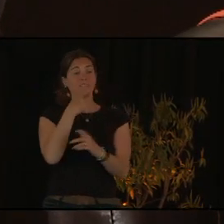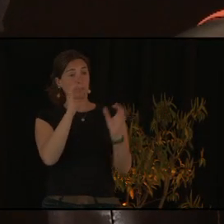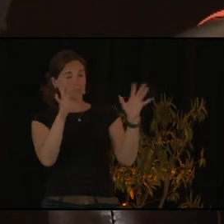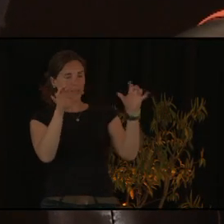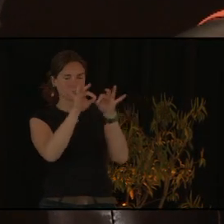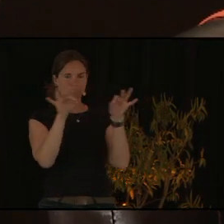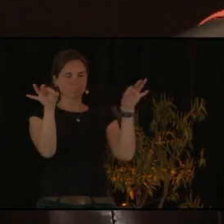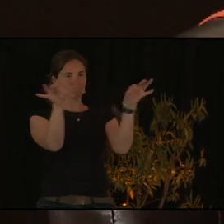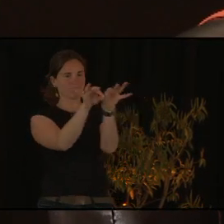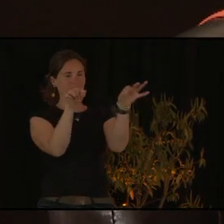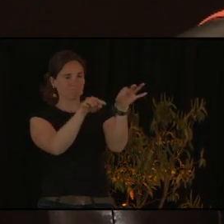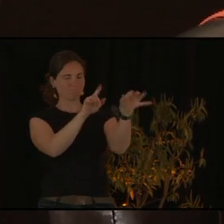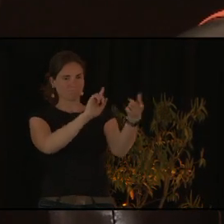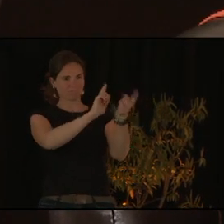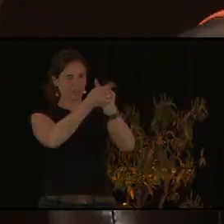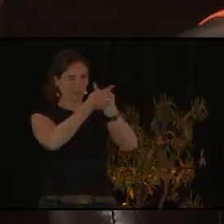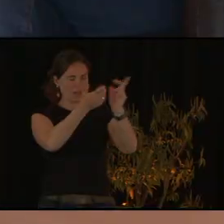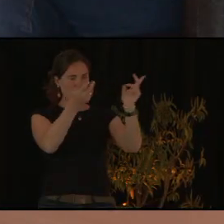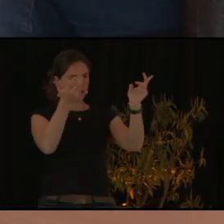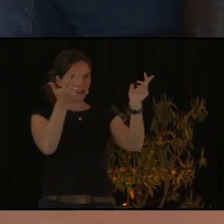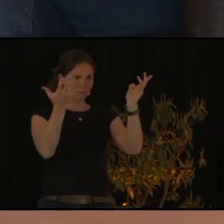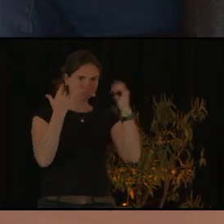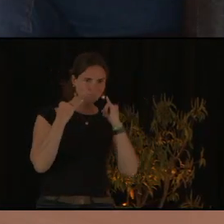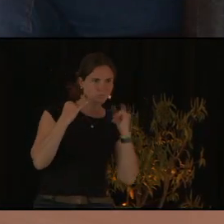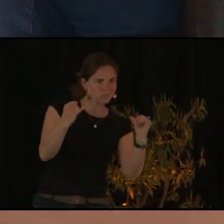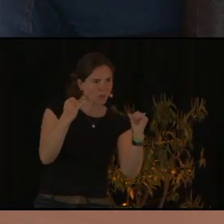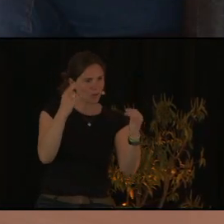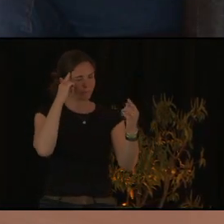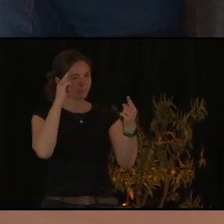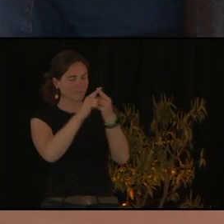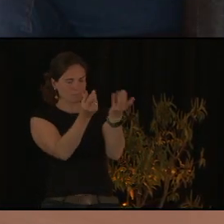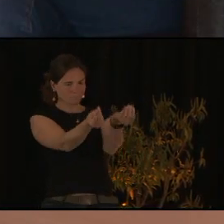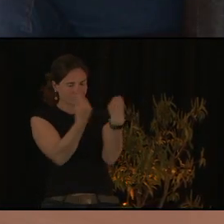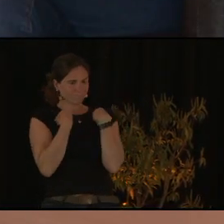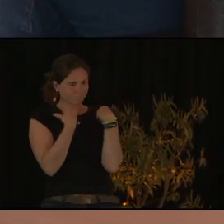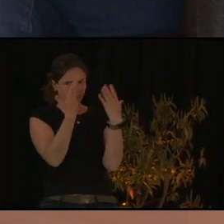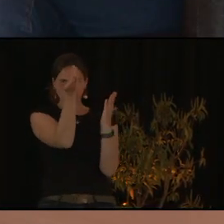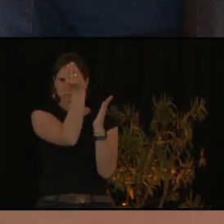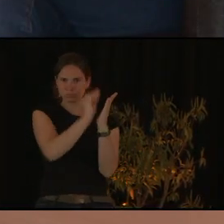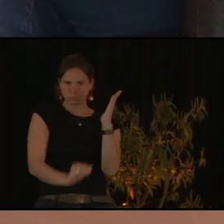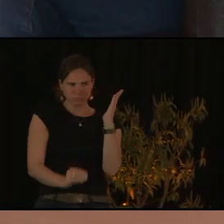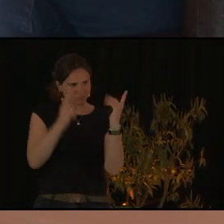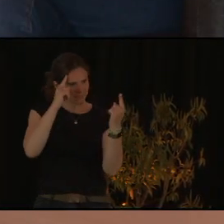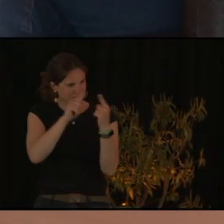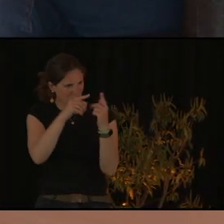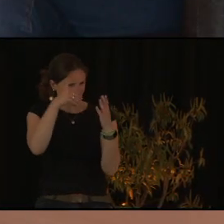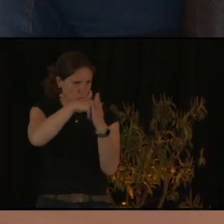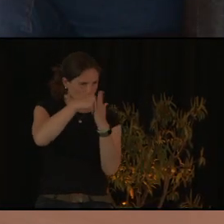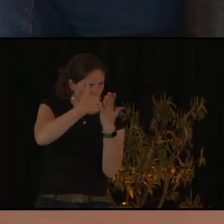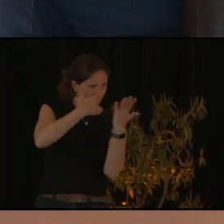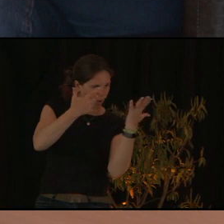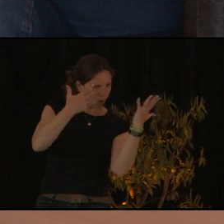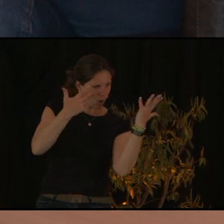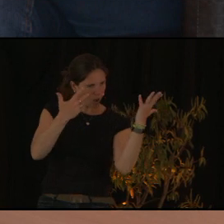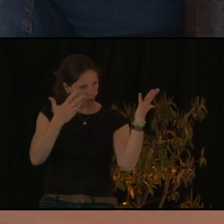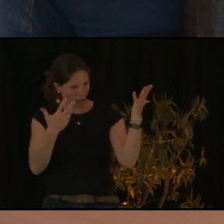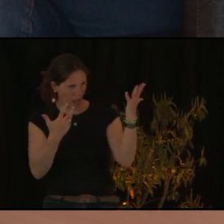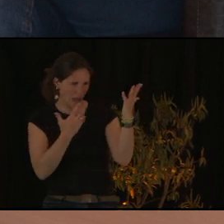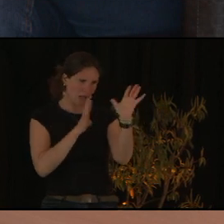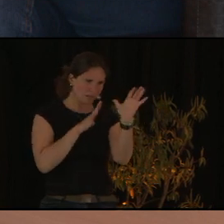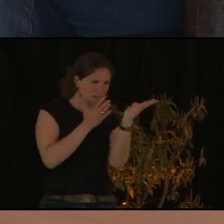coup, donne une intensité de narrative, comme une intensité dramatique, puisqu'elle pousse en fait